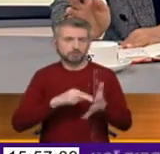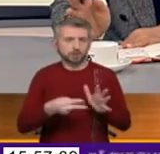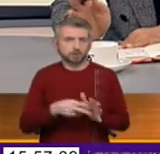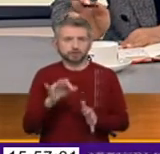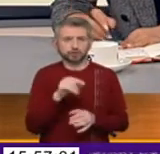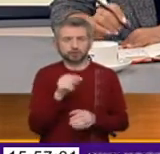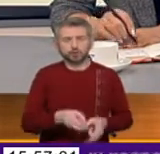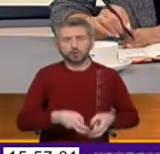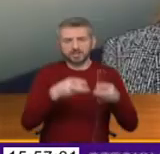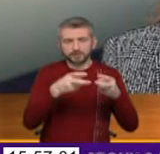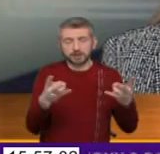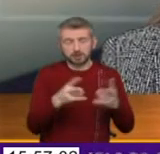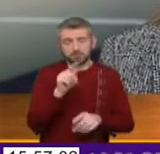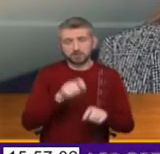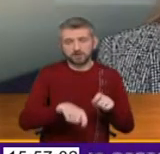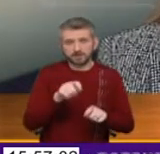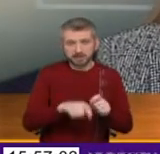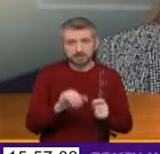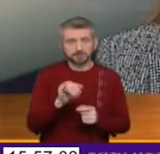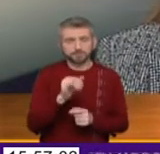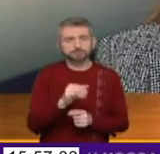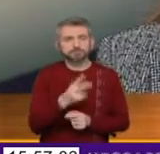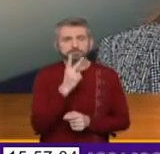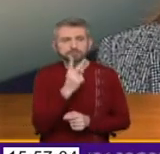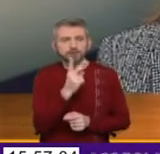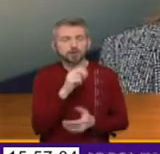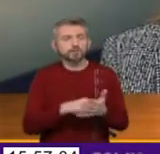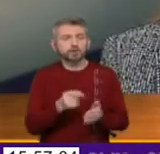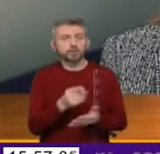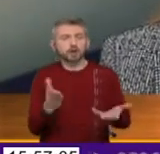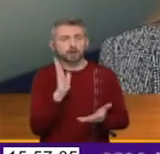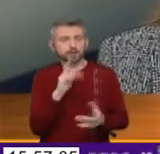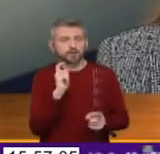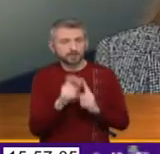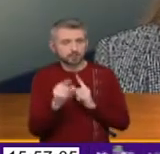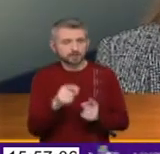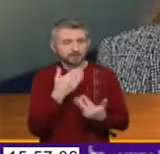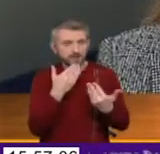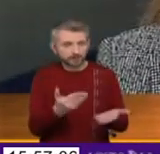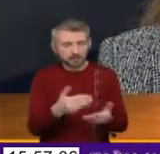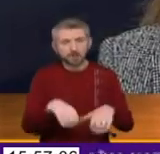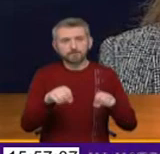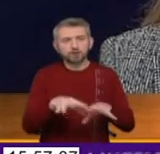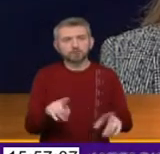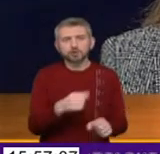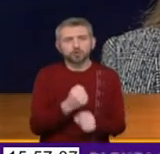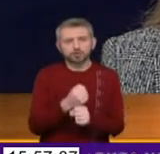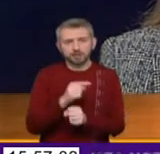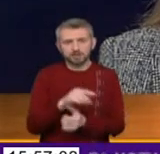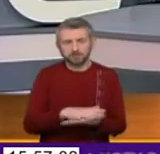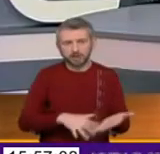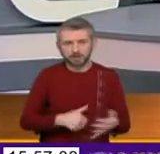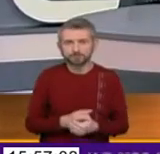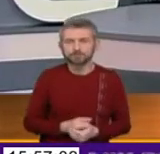стосовно цього ліфта. Тобто треба перевірити і вже дивлячись від того, яка буде відповідь на це звернення, вже вирішувати, що робити з цим далі.